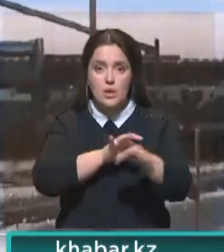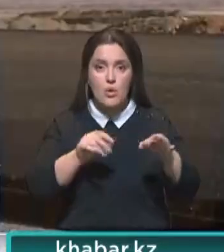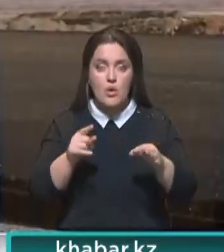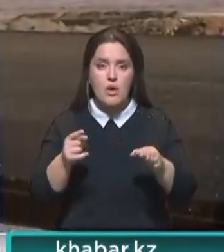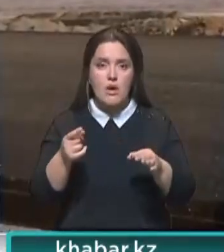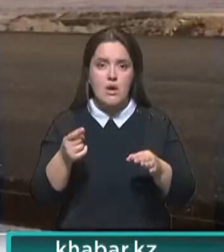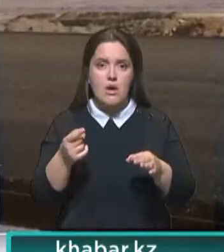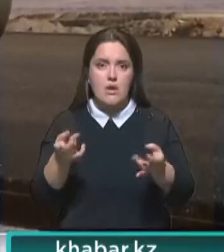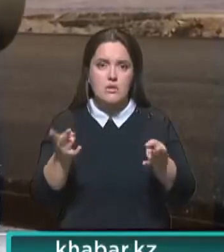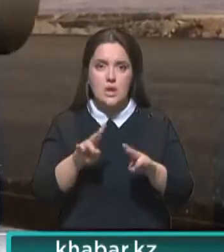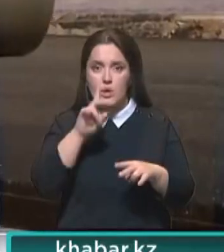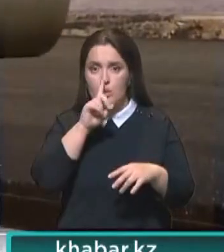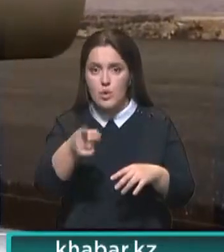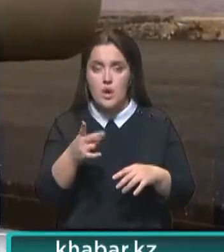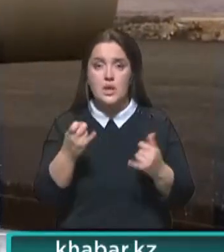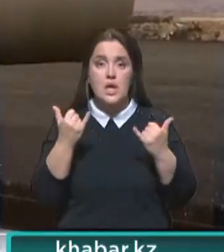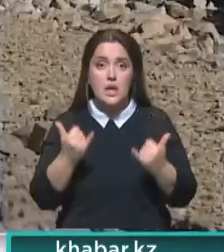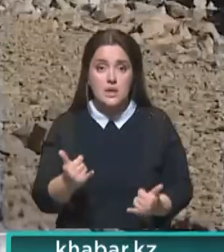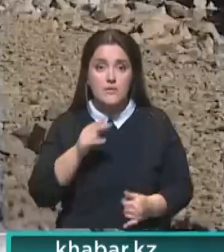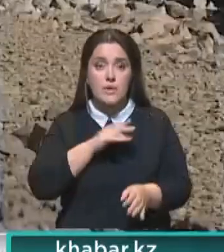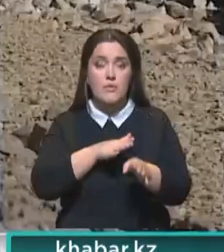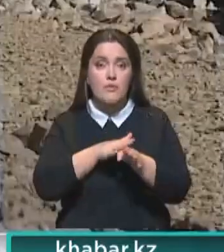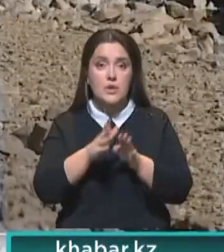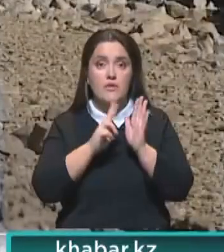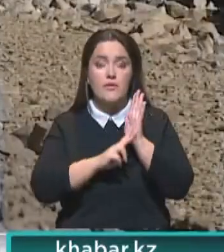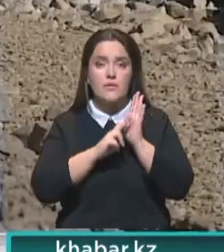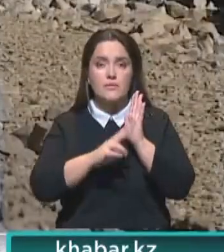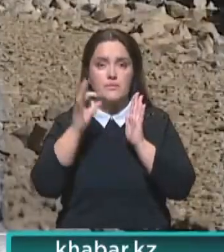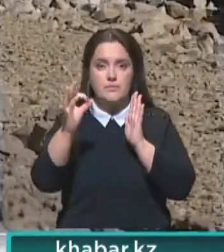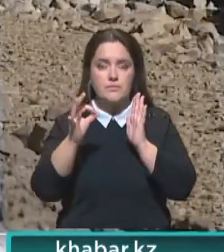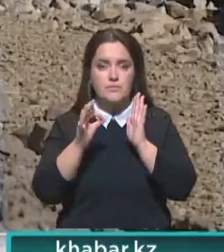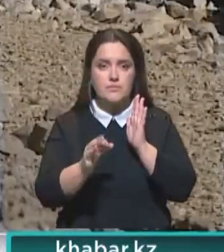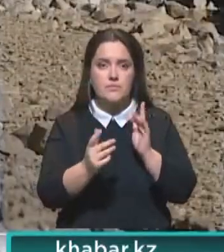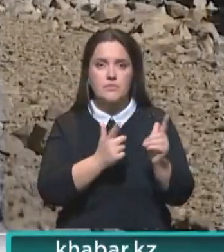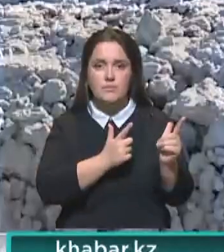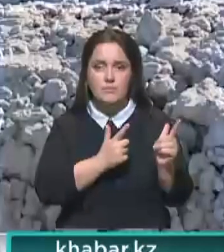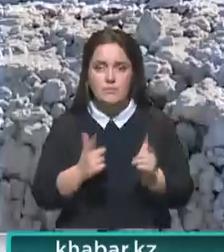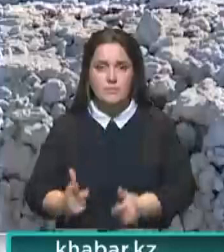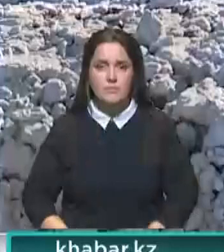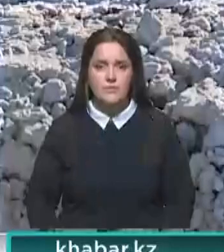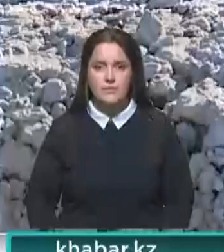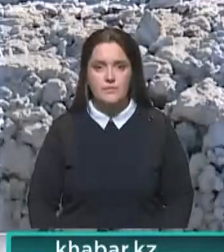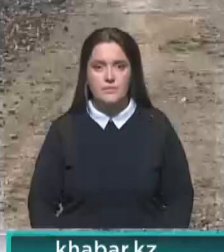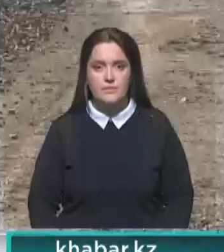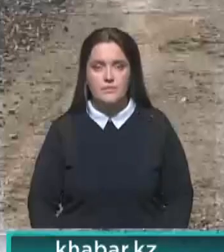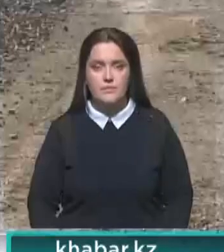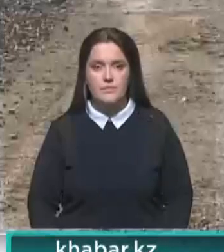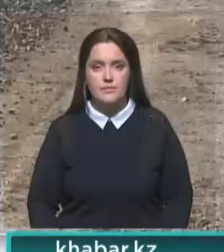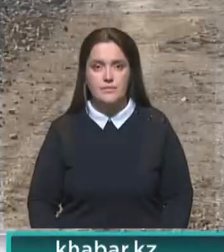проекта у подрядчиков остается чуть более года. На сегодня работы по ним выполнены на 70%.